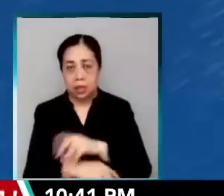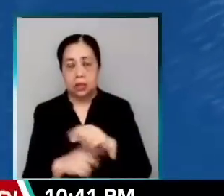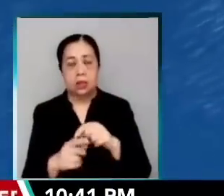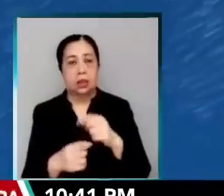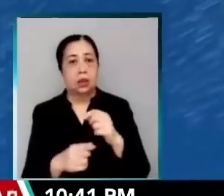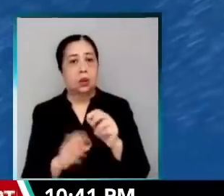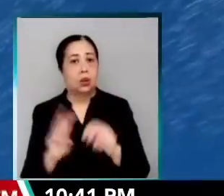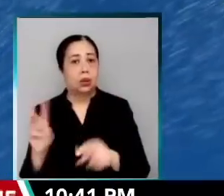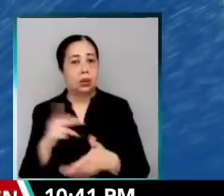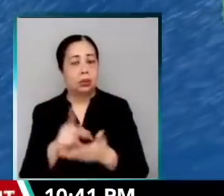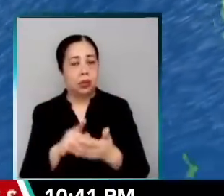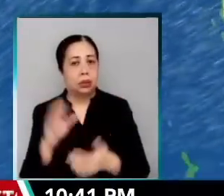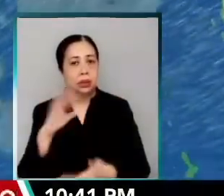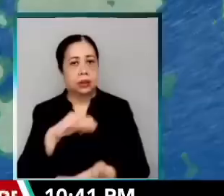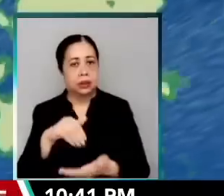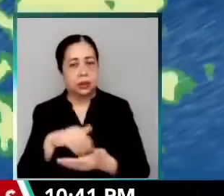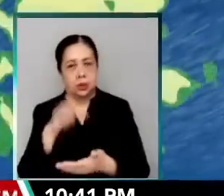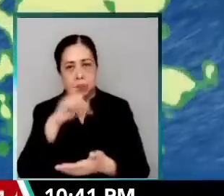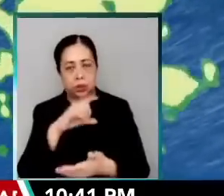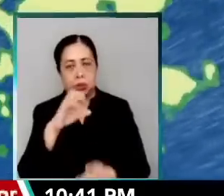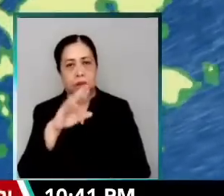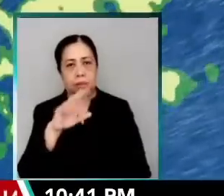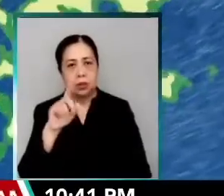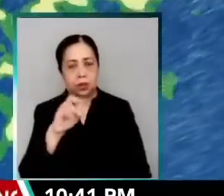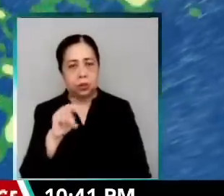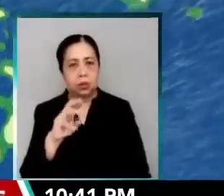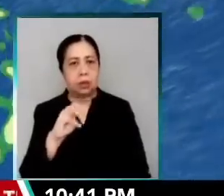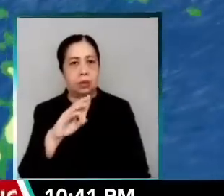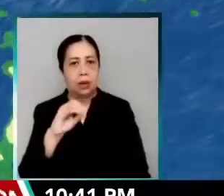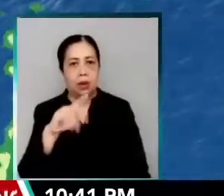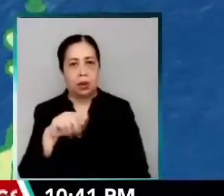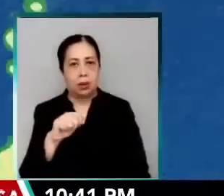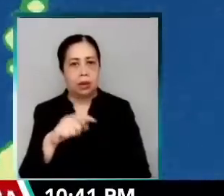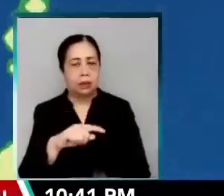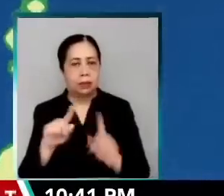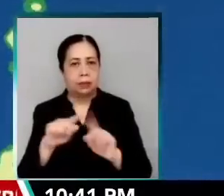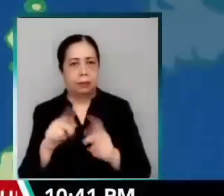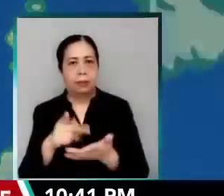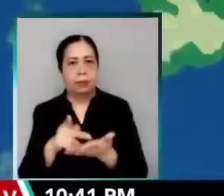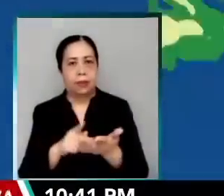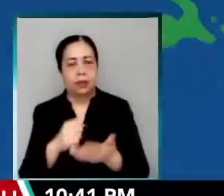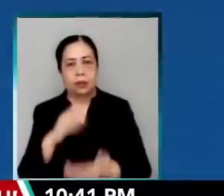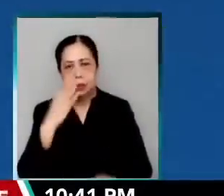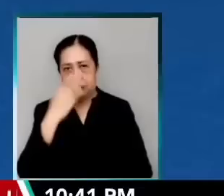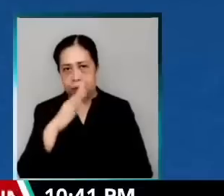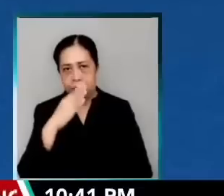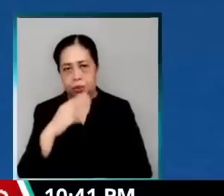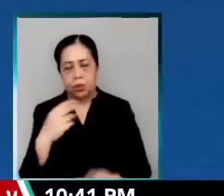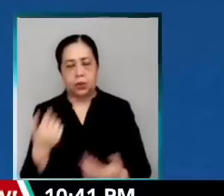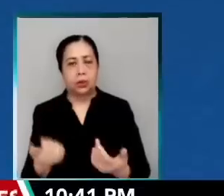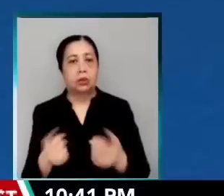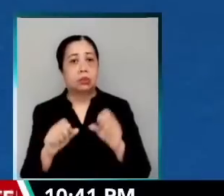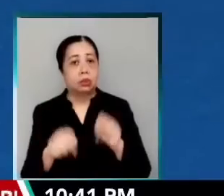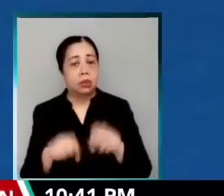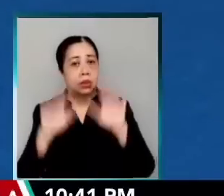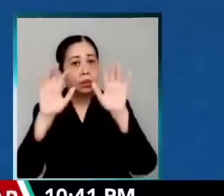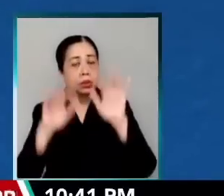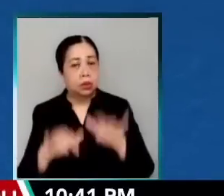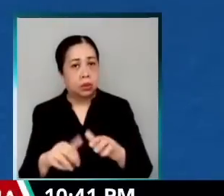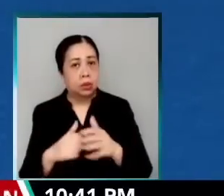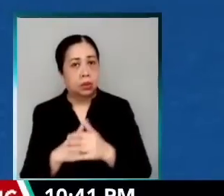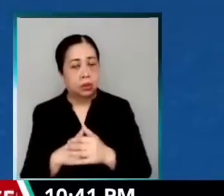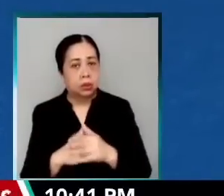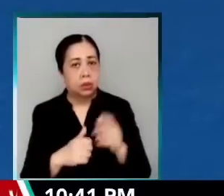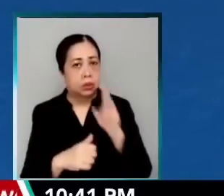Central Luzon, Calabarzon, Mimaropa at ilang bahagi ng Bicol Region. Posible rin ang ulan sa maraming lugar sa